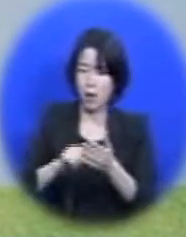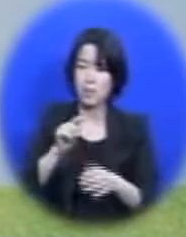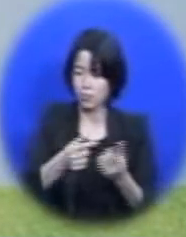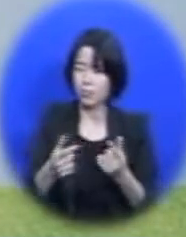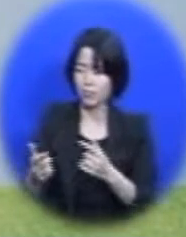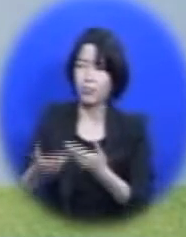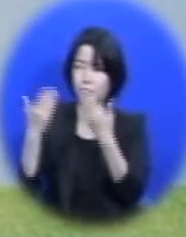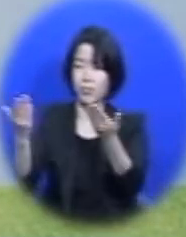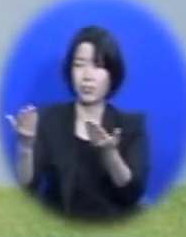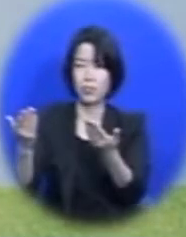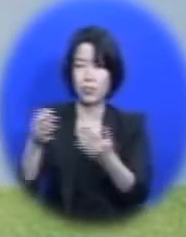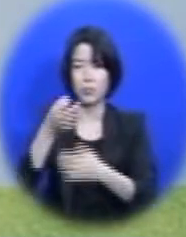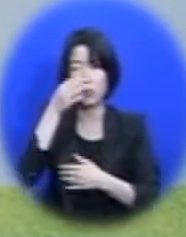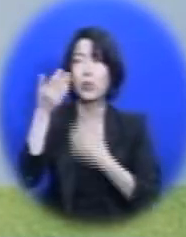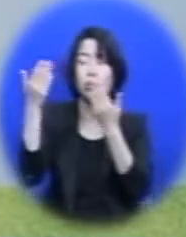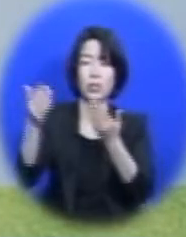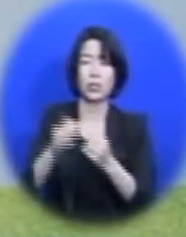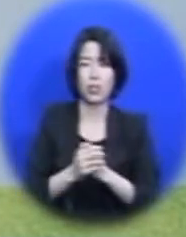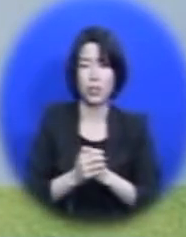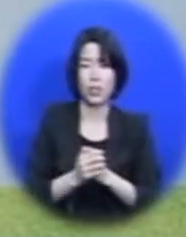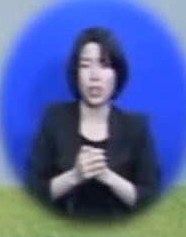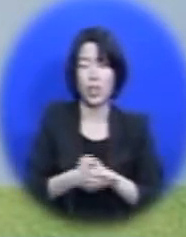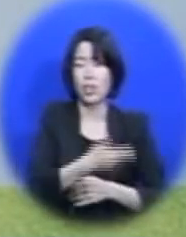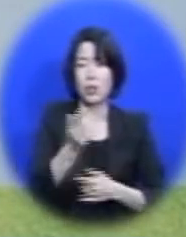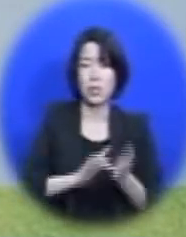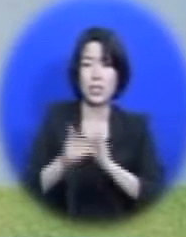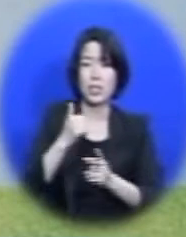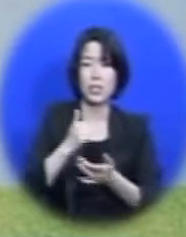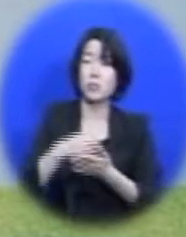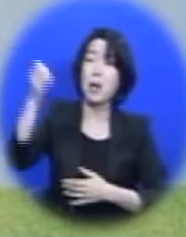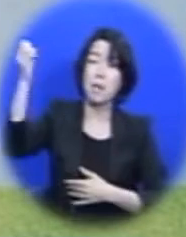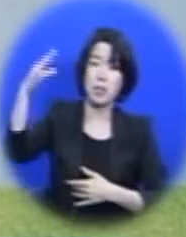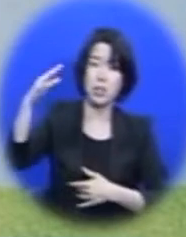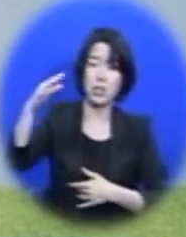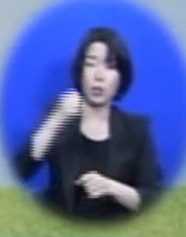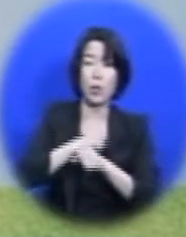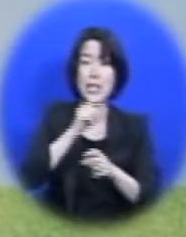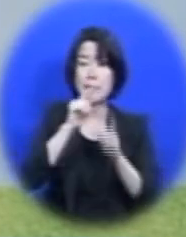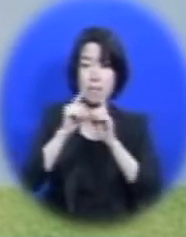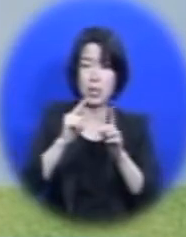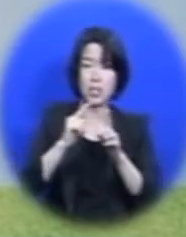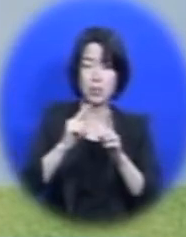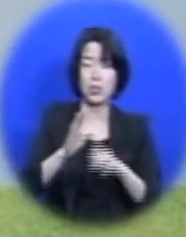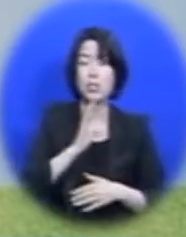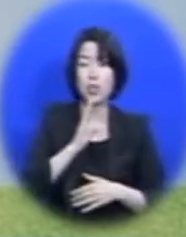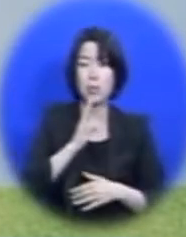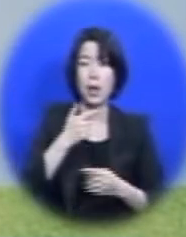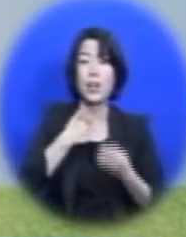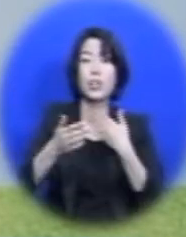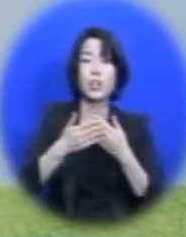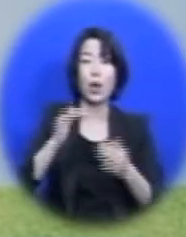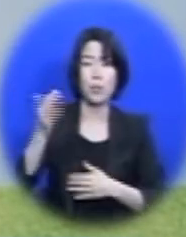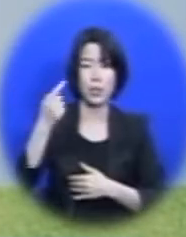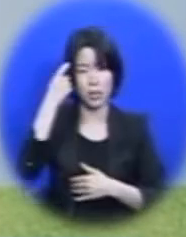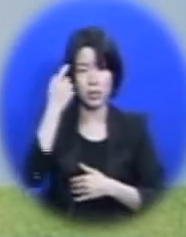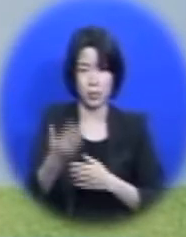하나님께 드러내는 거예요. 여러분은 예수님이 빛이라고 하신 말씀이 정말 경험이 되셨나요?